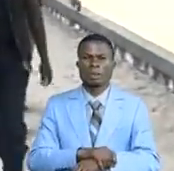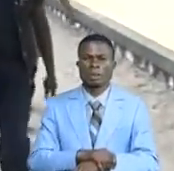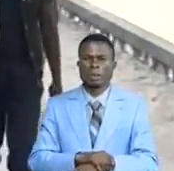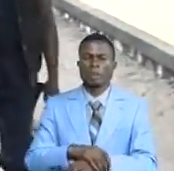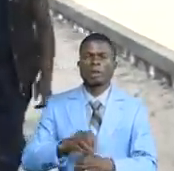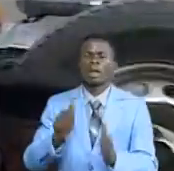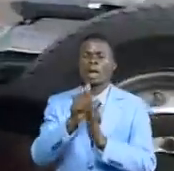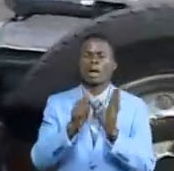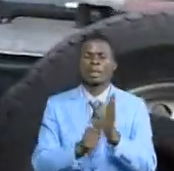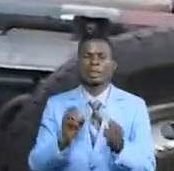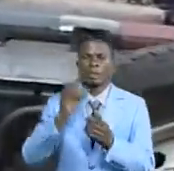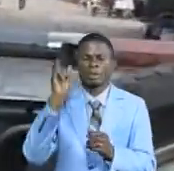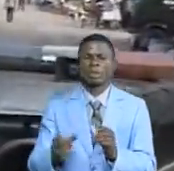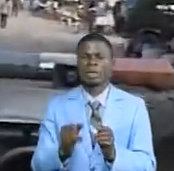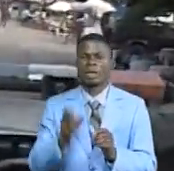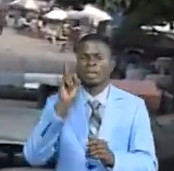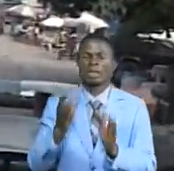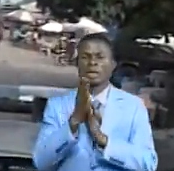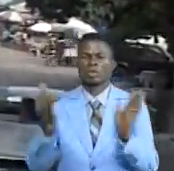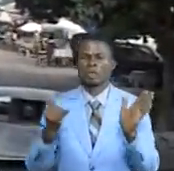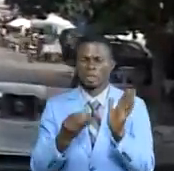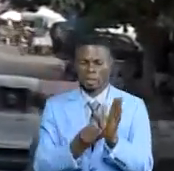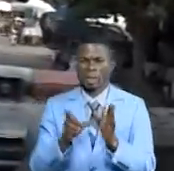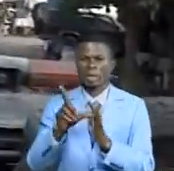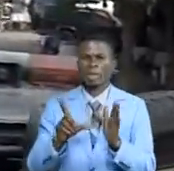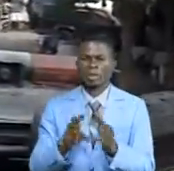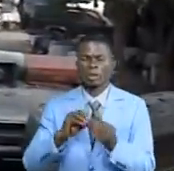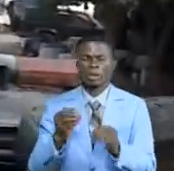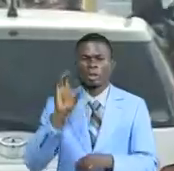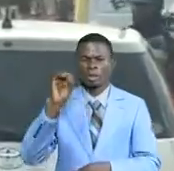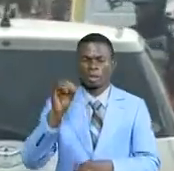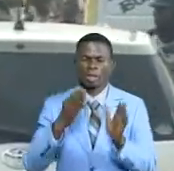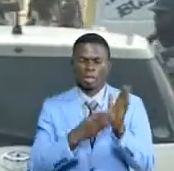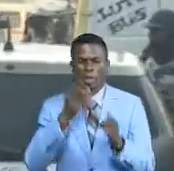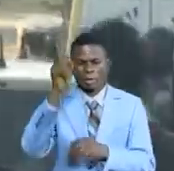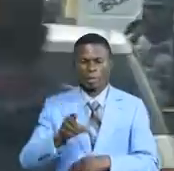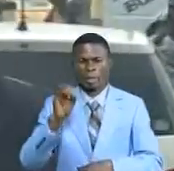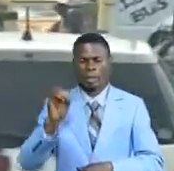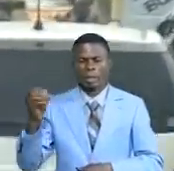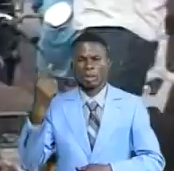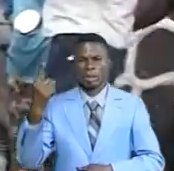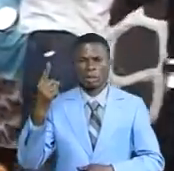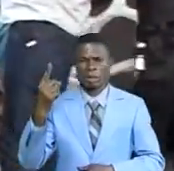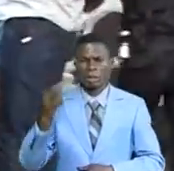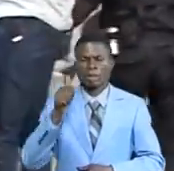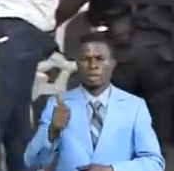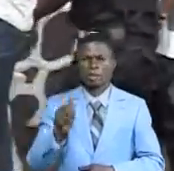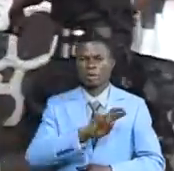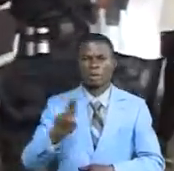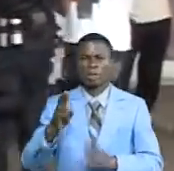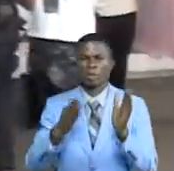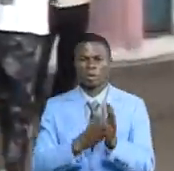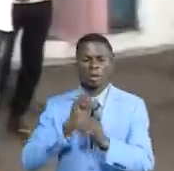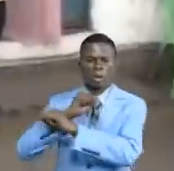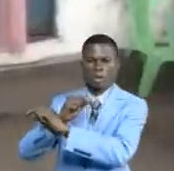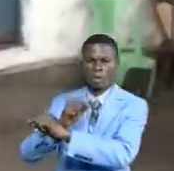articles 171 et 170 de la loi numéro 09/001 de janvier 2009 portant